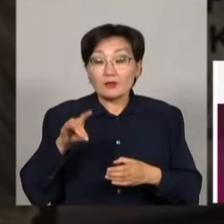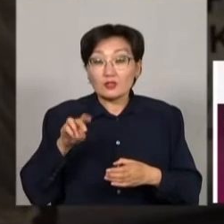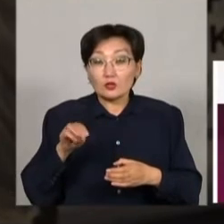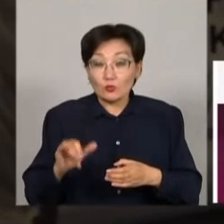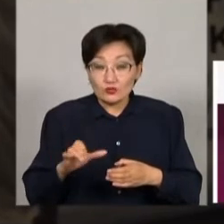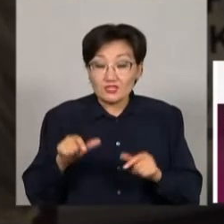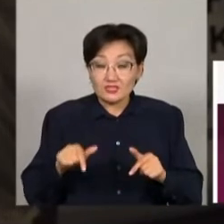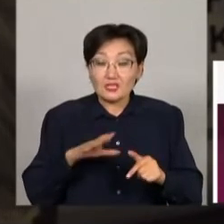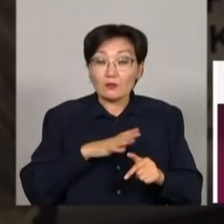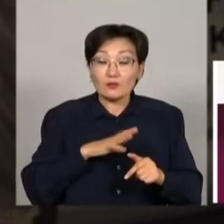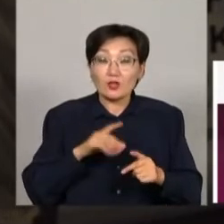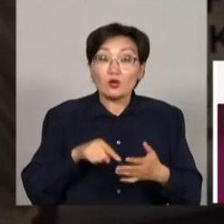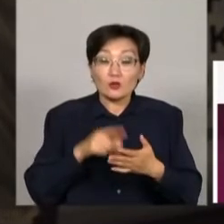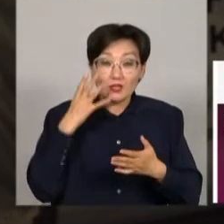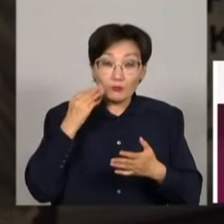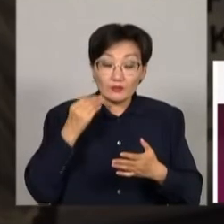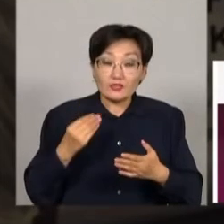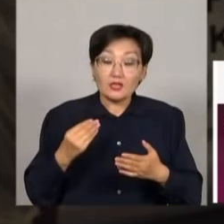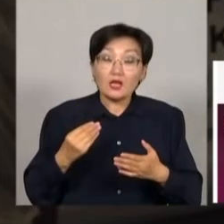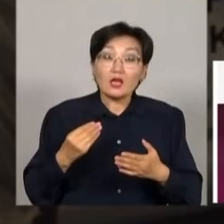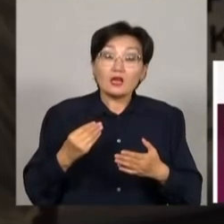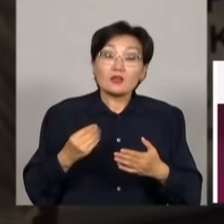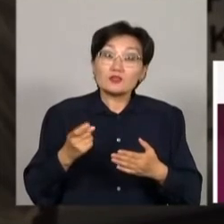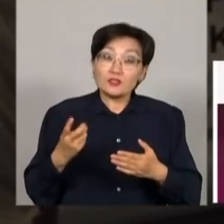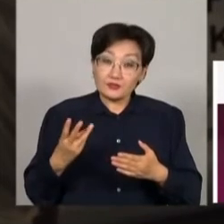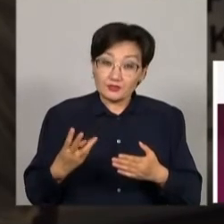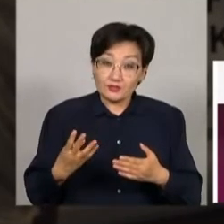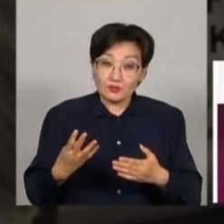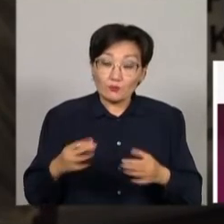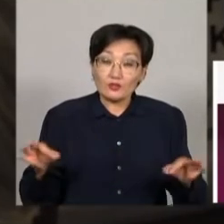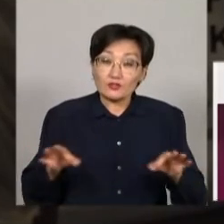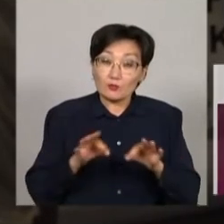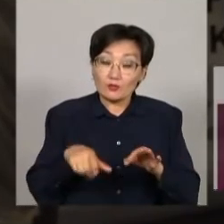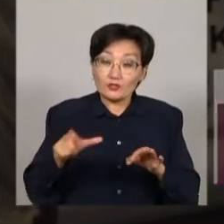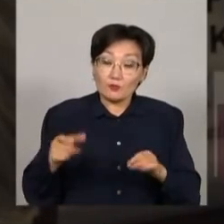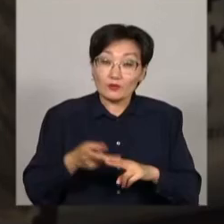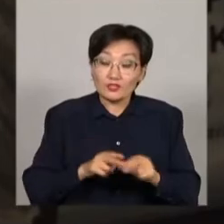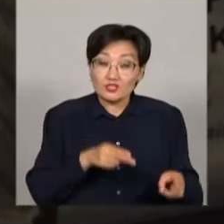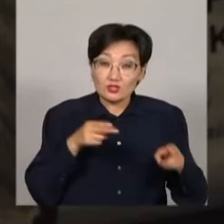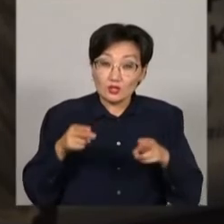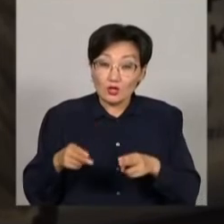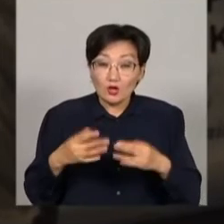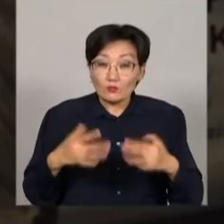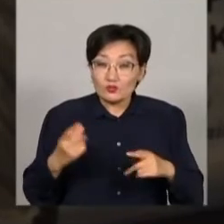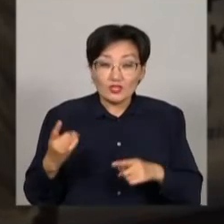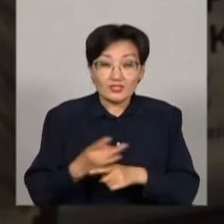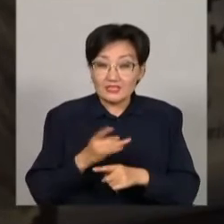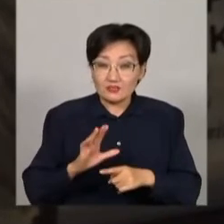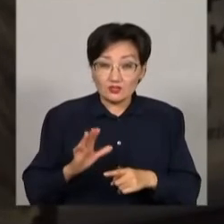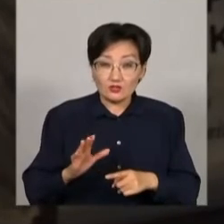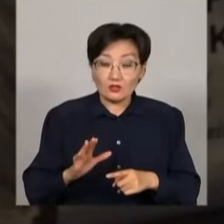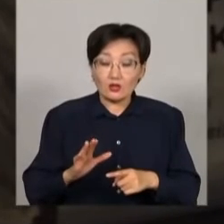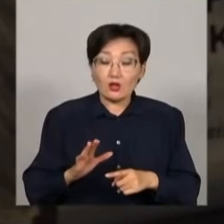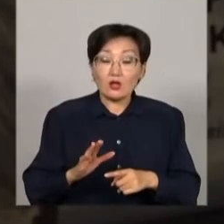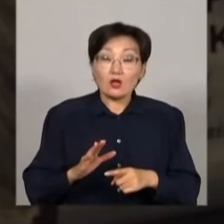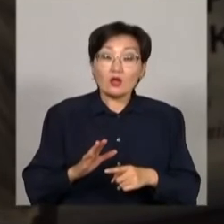уже здесь был, на Алмате. Кстати, несколько музыкантов, которые приезжают к нам уже не один раз. Допустим,